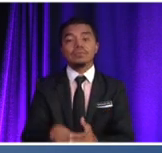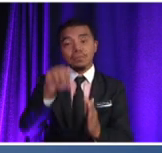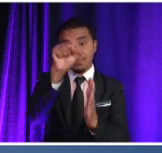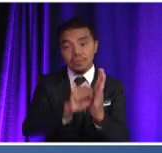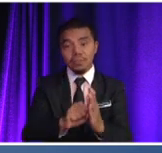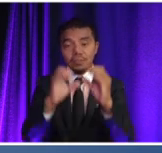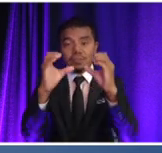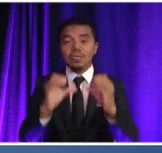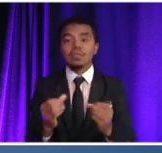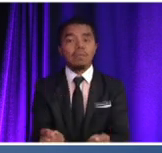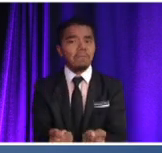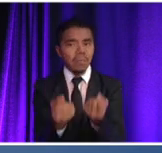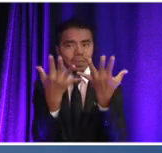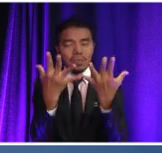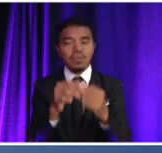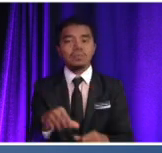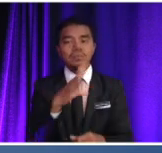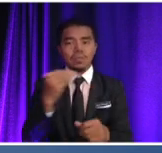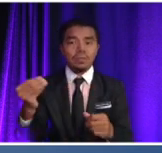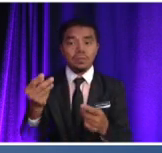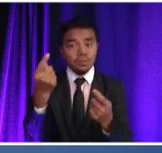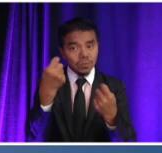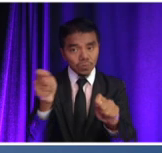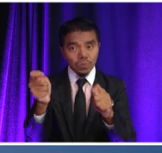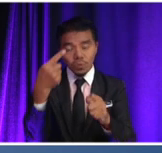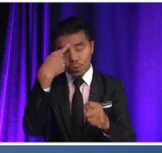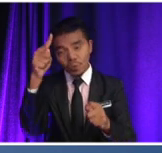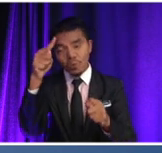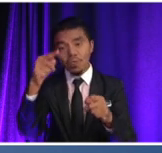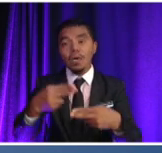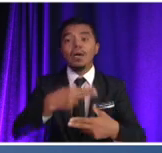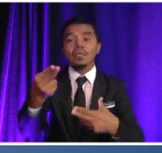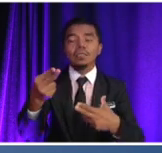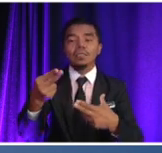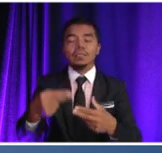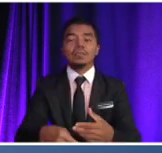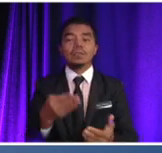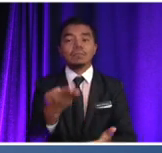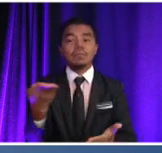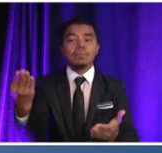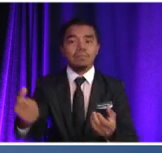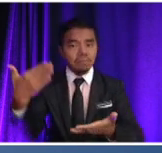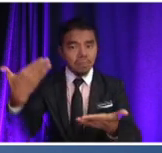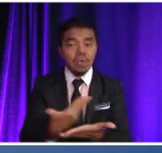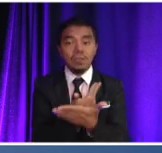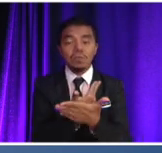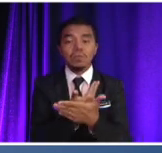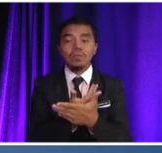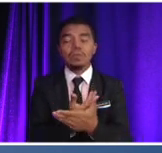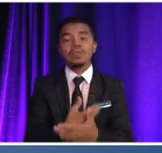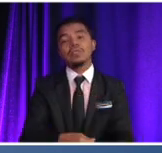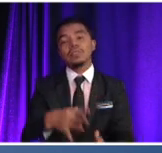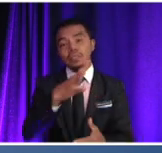banyak dan cube untuk menghasilkan produk baru yang lebih bernilai yaitu tambah nilai dan menjual